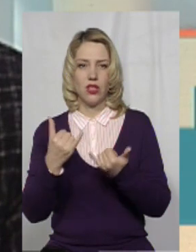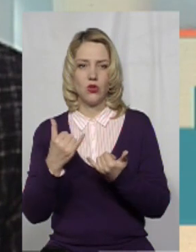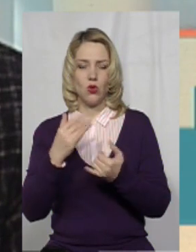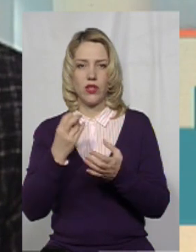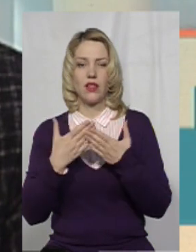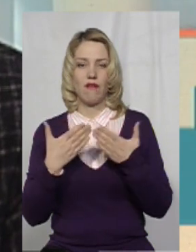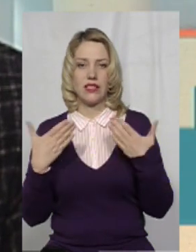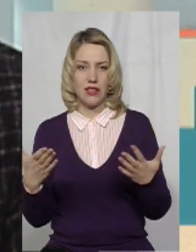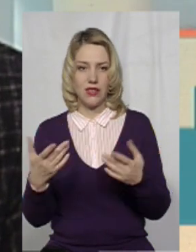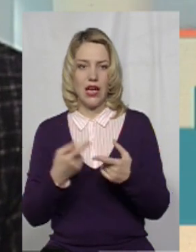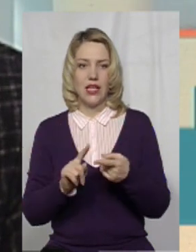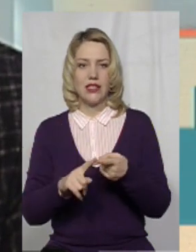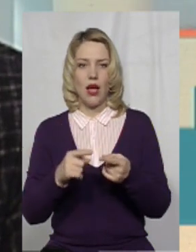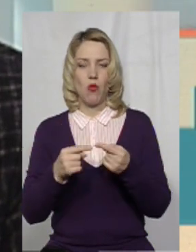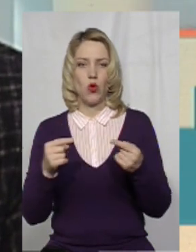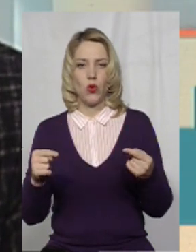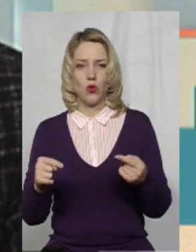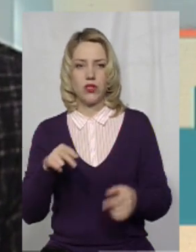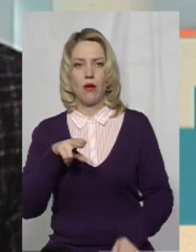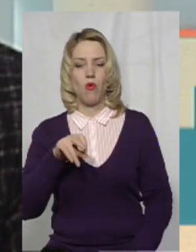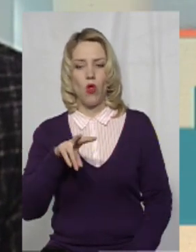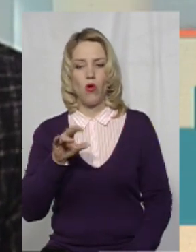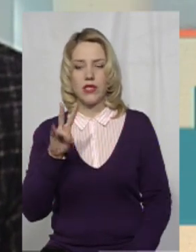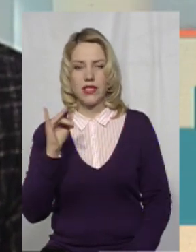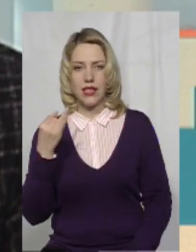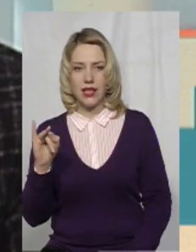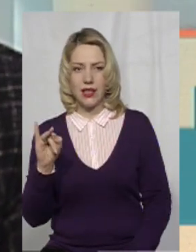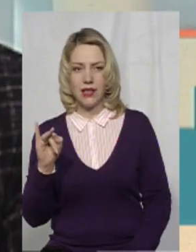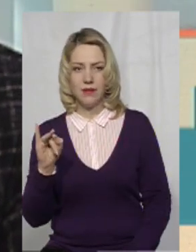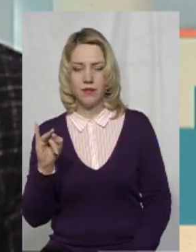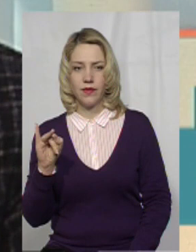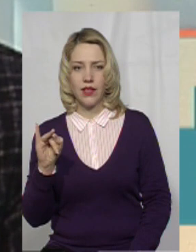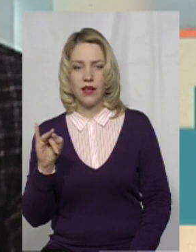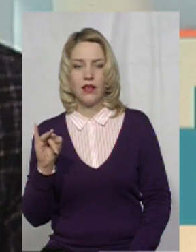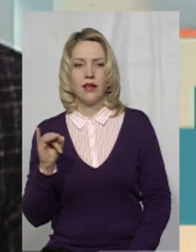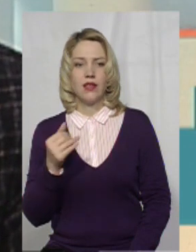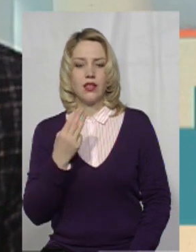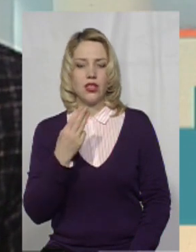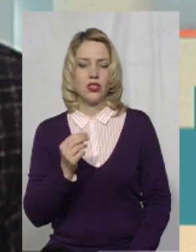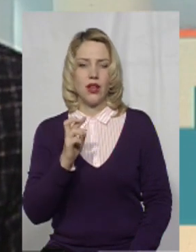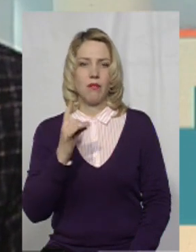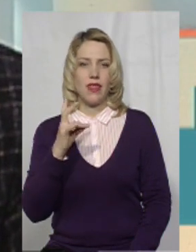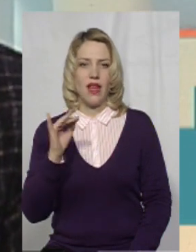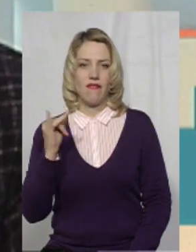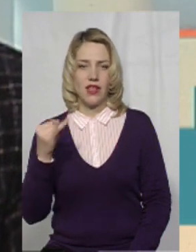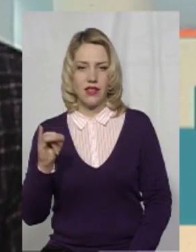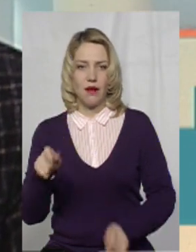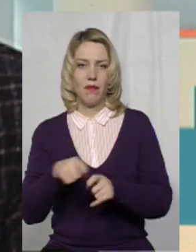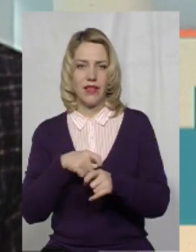на виставці. Це саме продукція полонський щебневий матеріал.